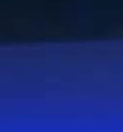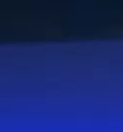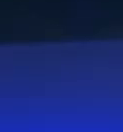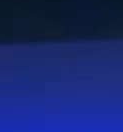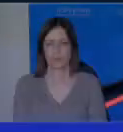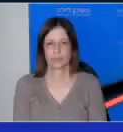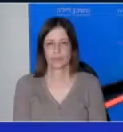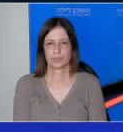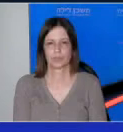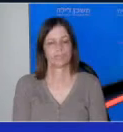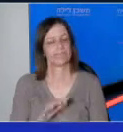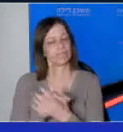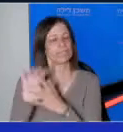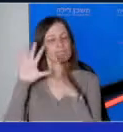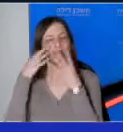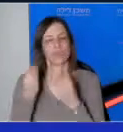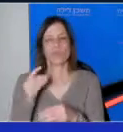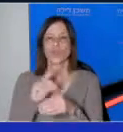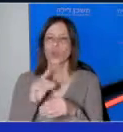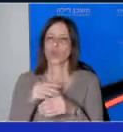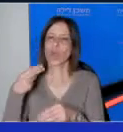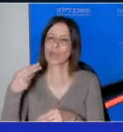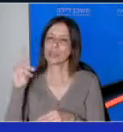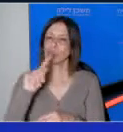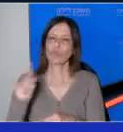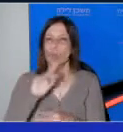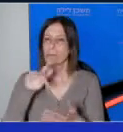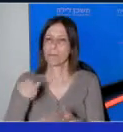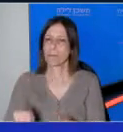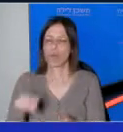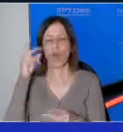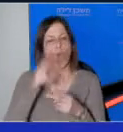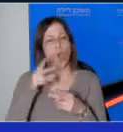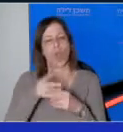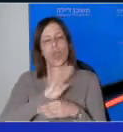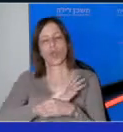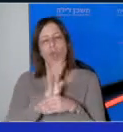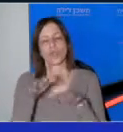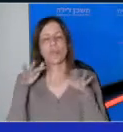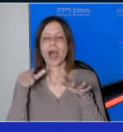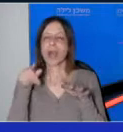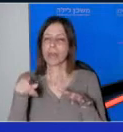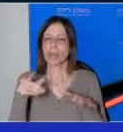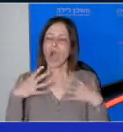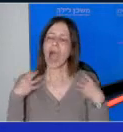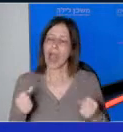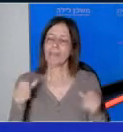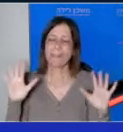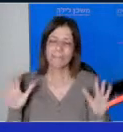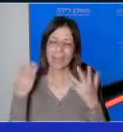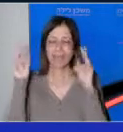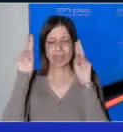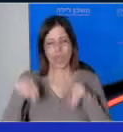שלום לכם, ערב טוב, משכן לילה, דוקטור רני זובידה שלנו איננו כאן, הוא חולה בקורונה, מאחלים לו מפה בהחלמה מהירה ושיחזור כמובן לכיסא